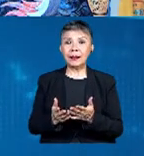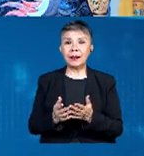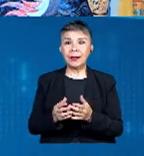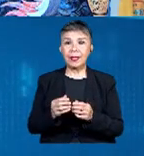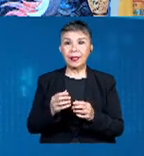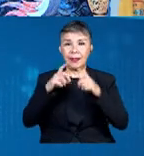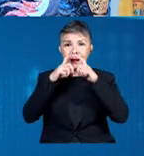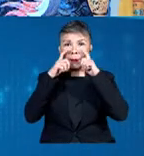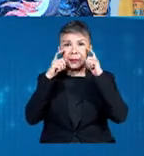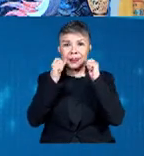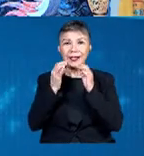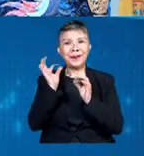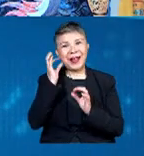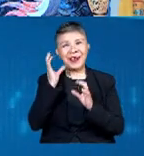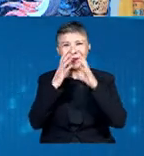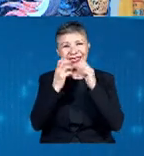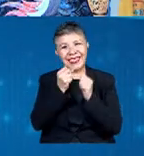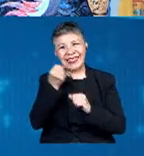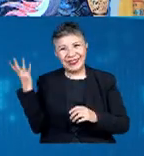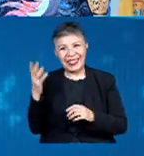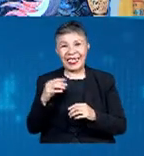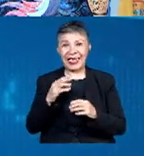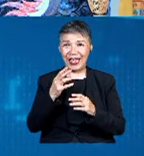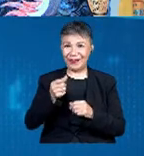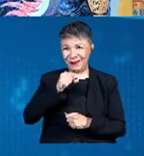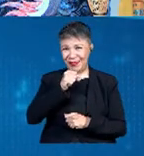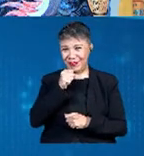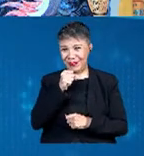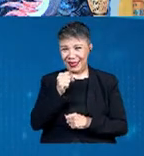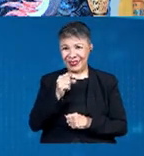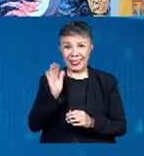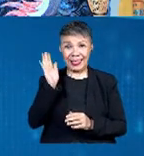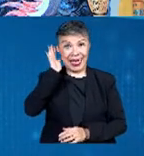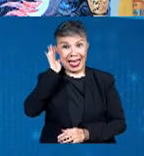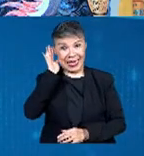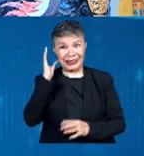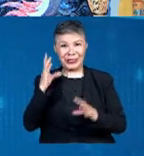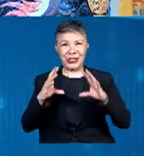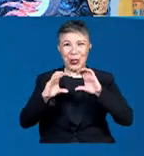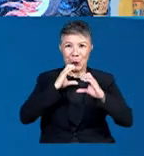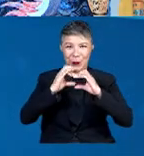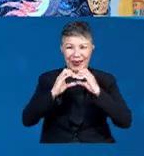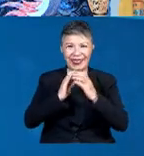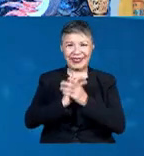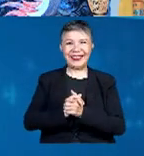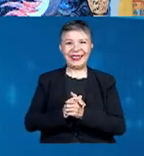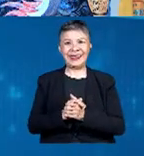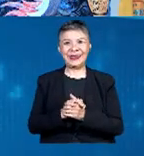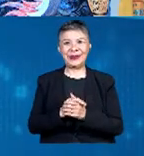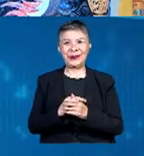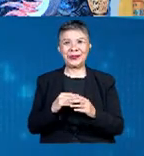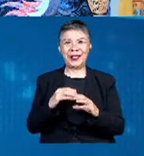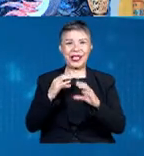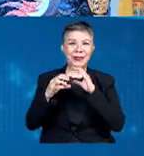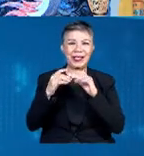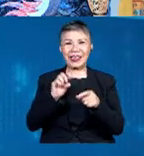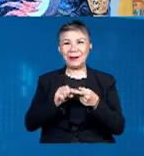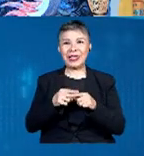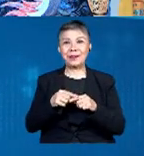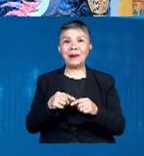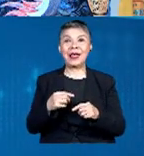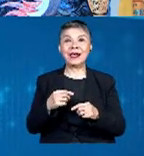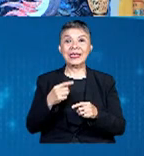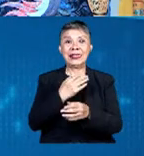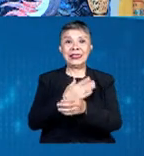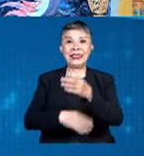dilepas maskernya kah Pak? Karena kita akan ya agar lebih baik lagi komunikasinya didengarkan dan juga dilihat oleh teman-teman penyandang disabilitas